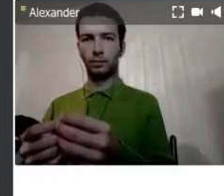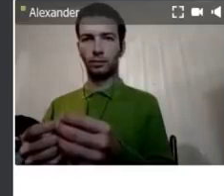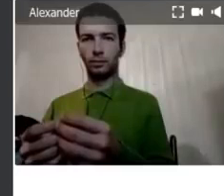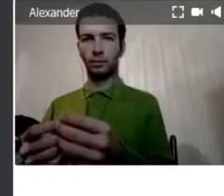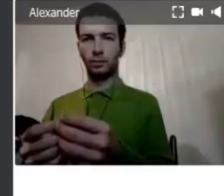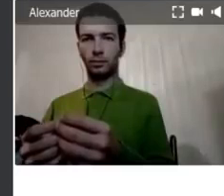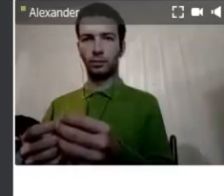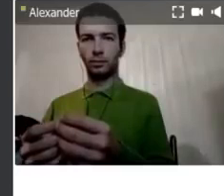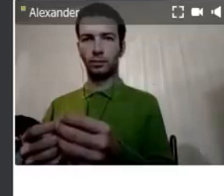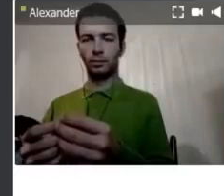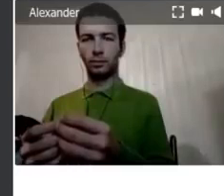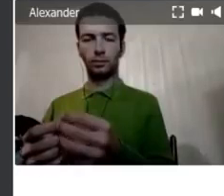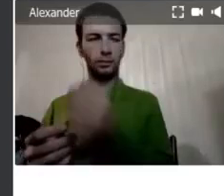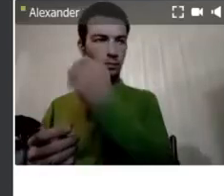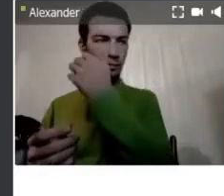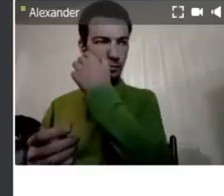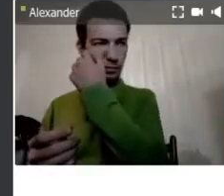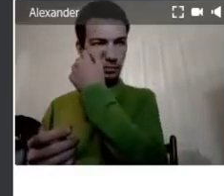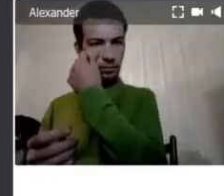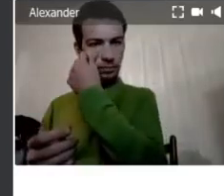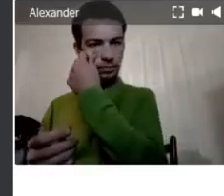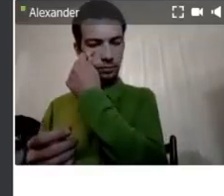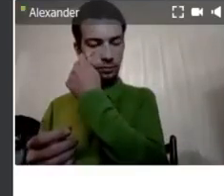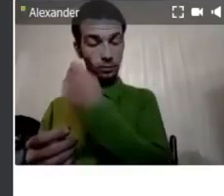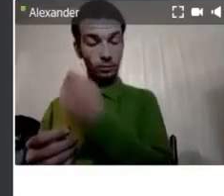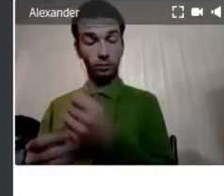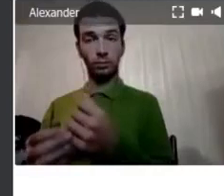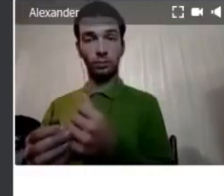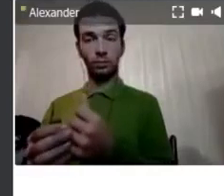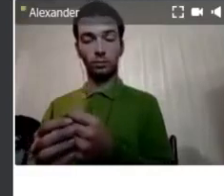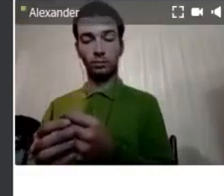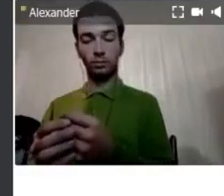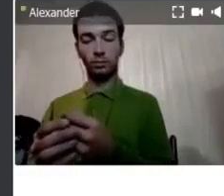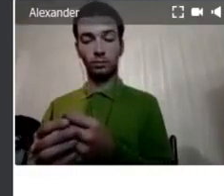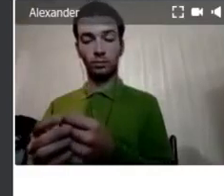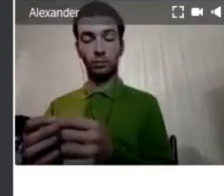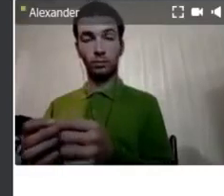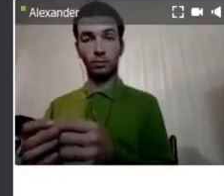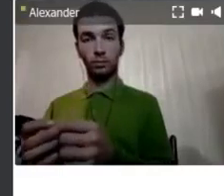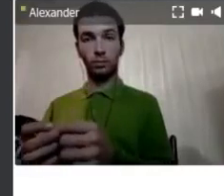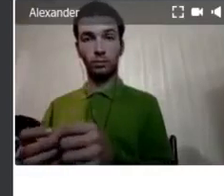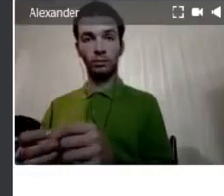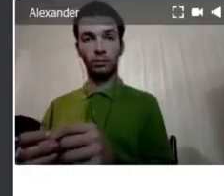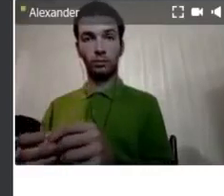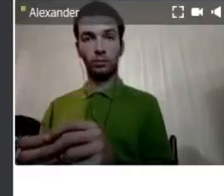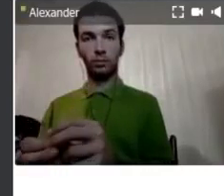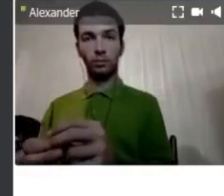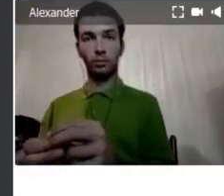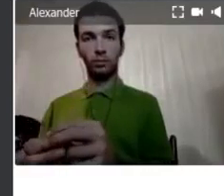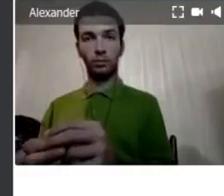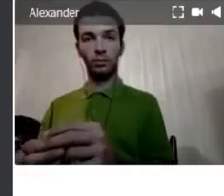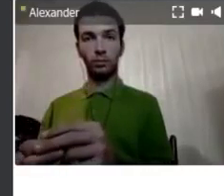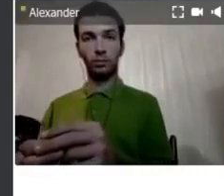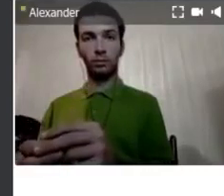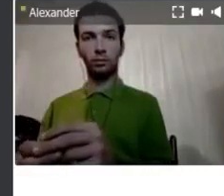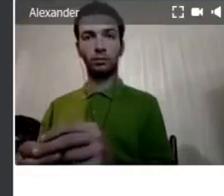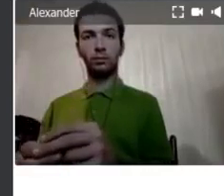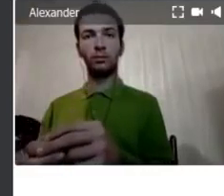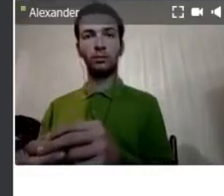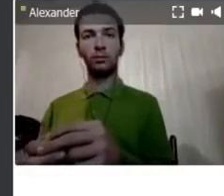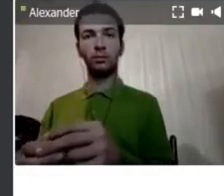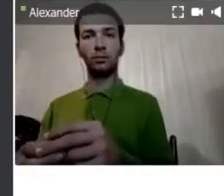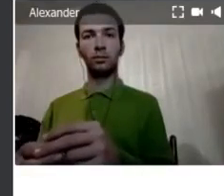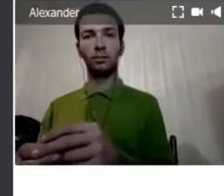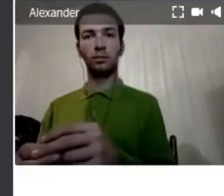германского производства Ferraeus, есть у нас слитки швейцарские, но вы